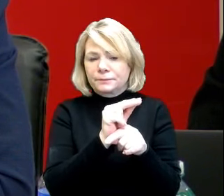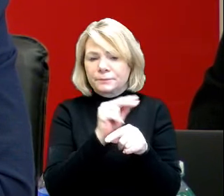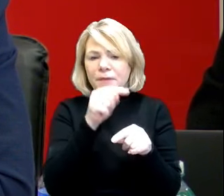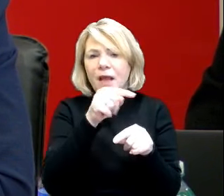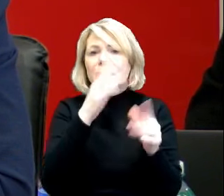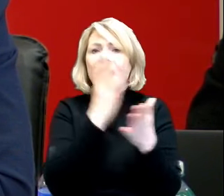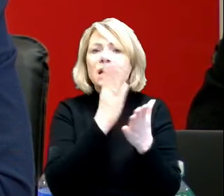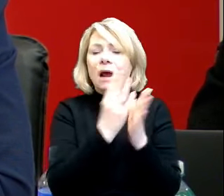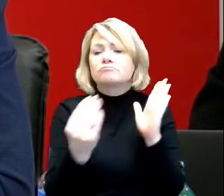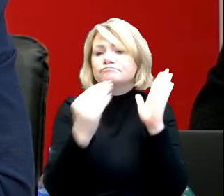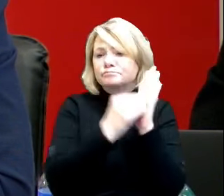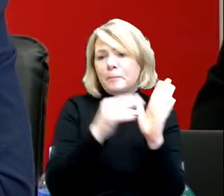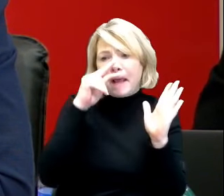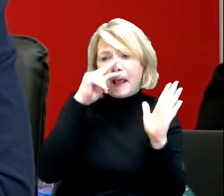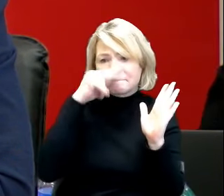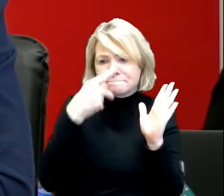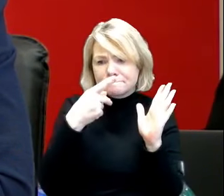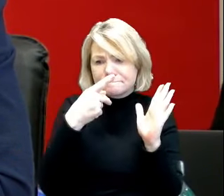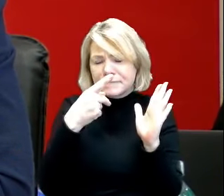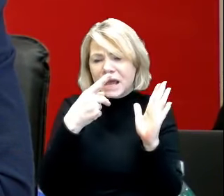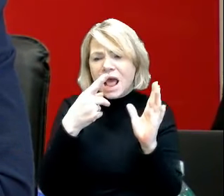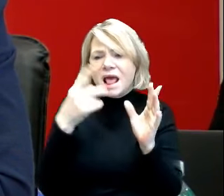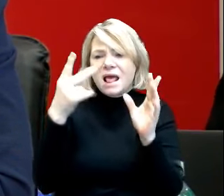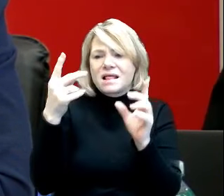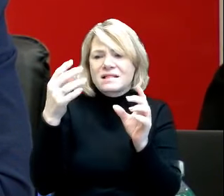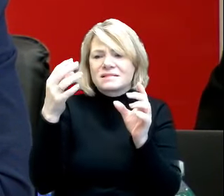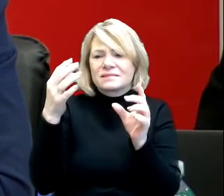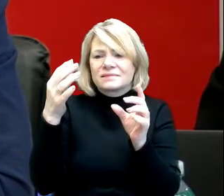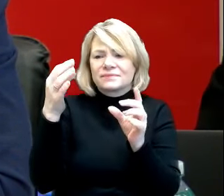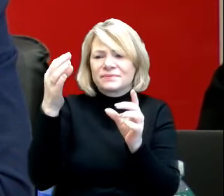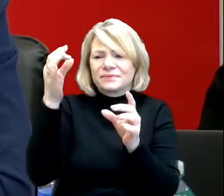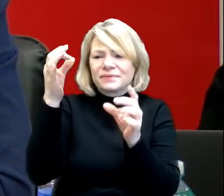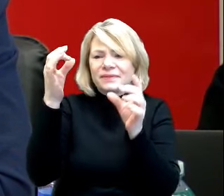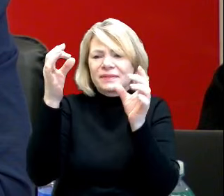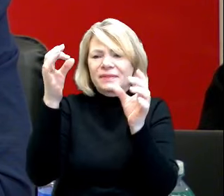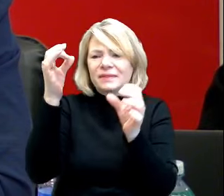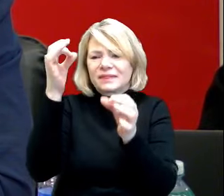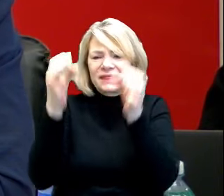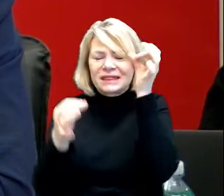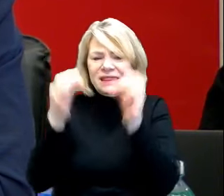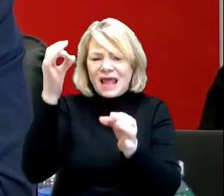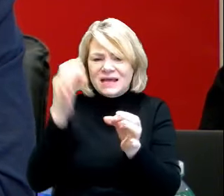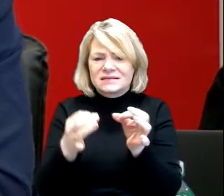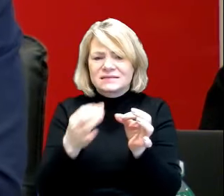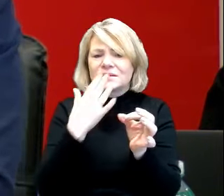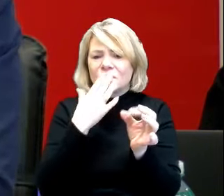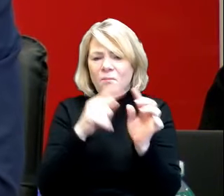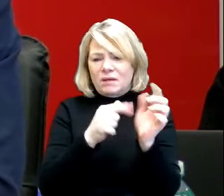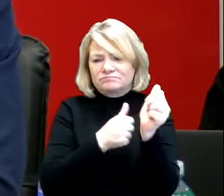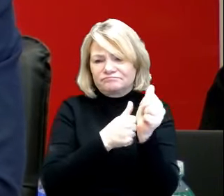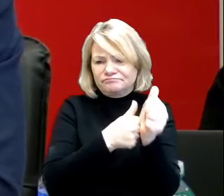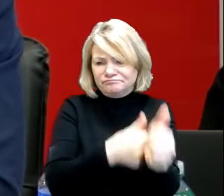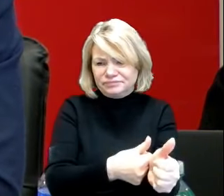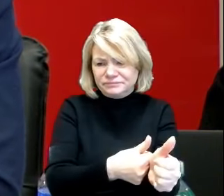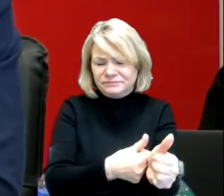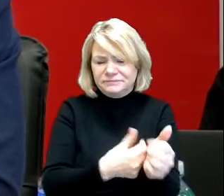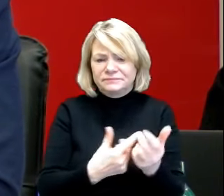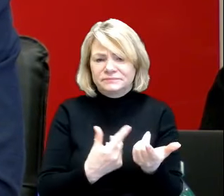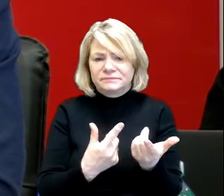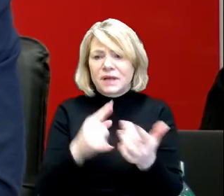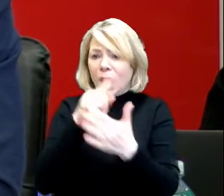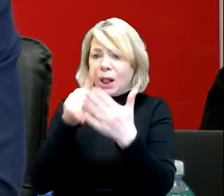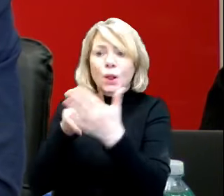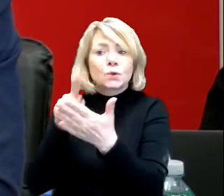nurodytas teisinis pagrindas tokio techninio pobūdžio pakeitimas ar būtų klausimų pranešėjui